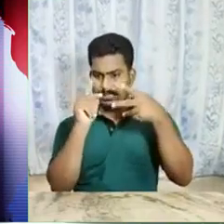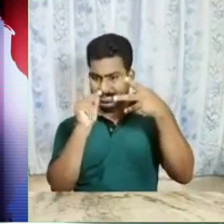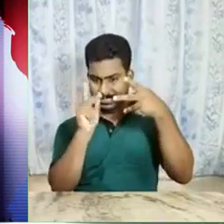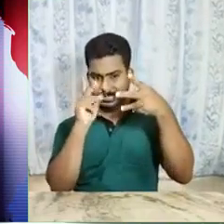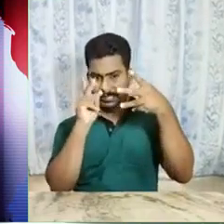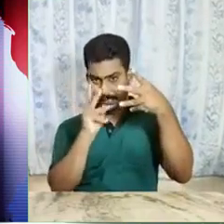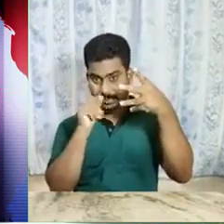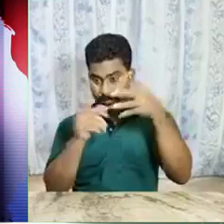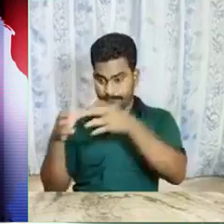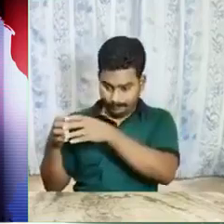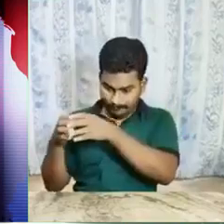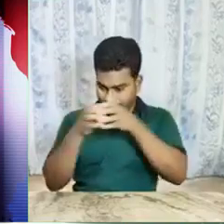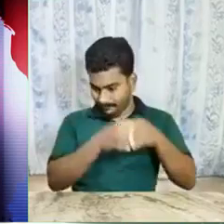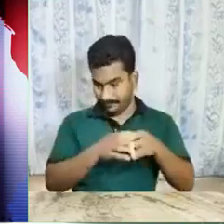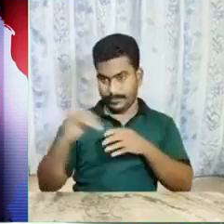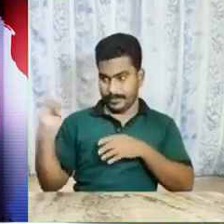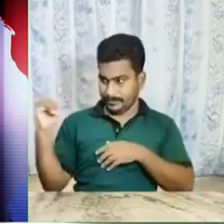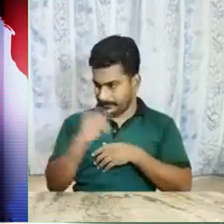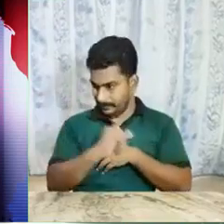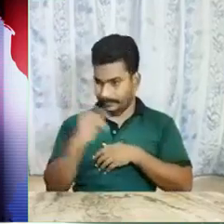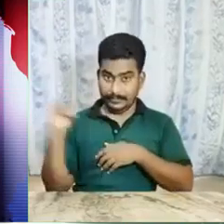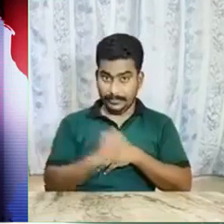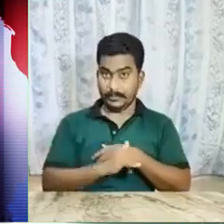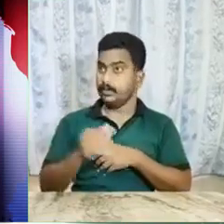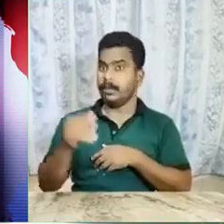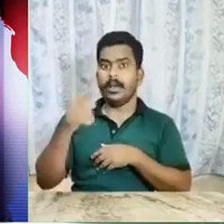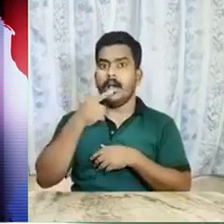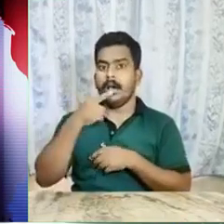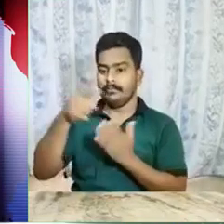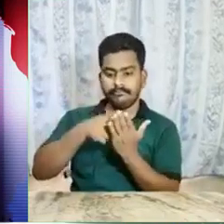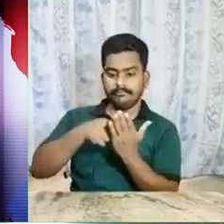അവരുടെ യാത്രയിലും മറ്റുമുണ്ടാകുന്ന ബുദ്ധിമുട്ട് ഊഹിക്കാവുന്നതാണ്.